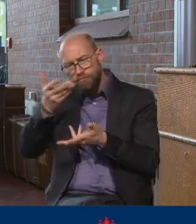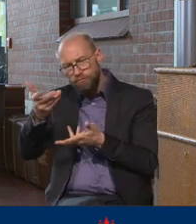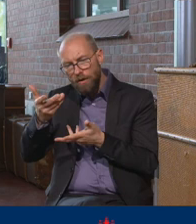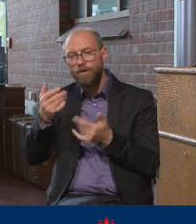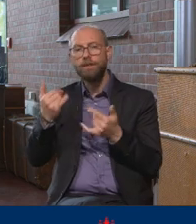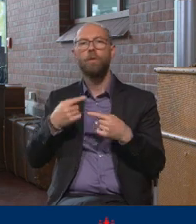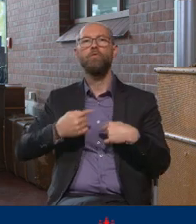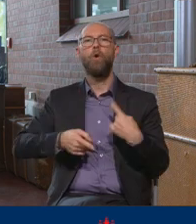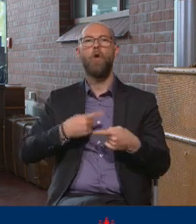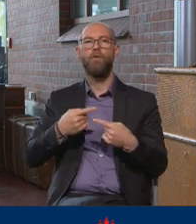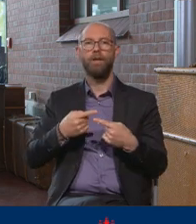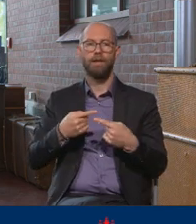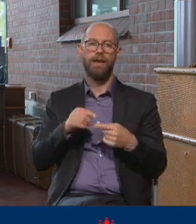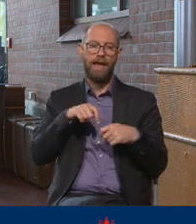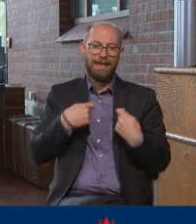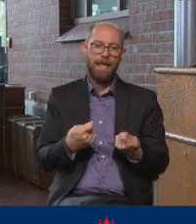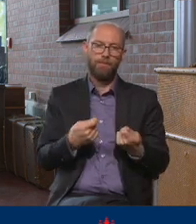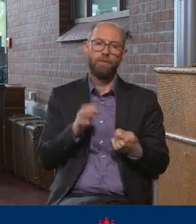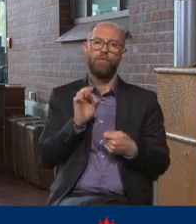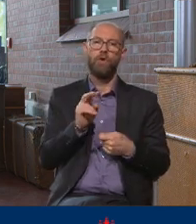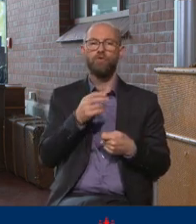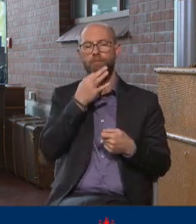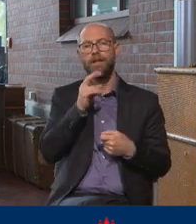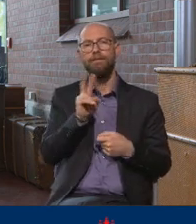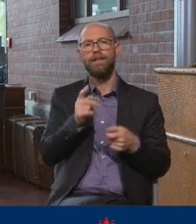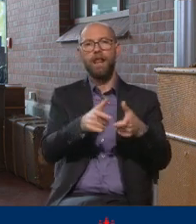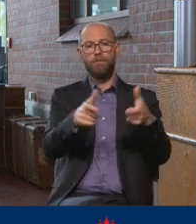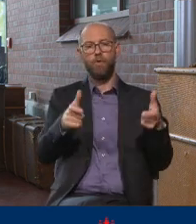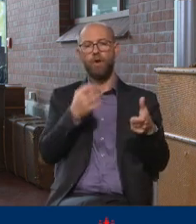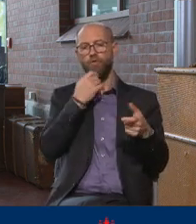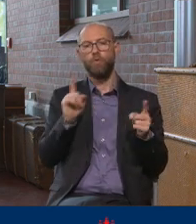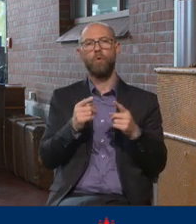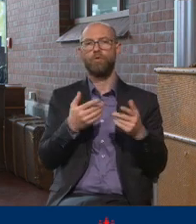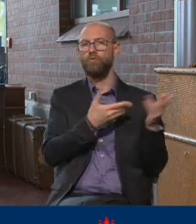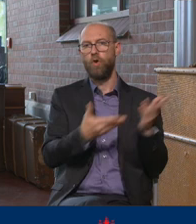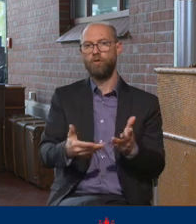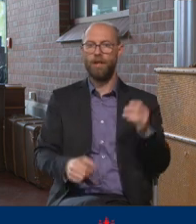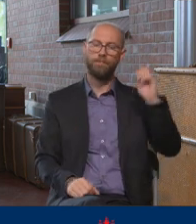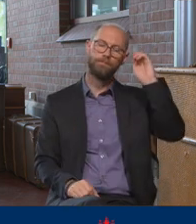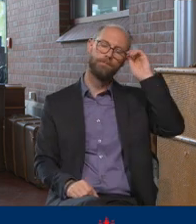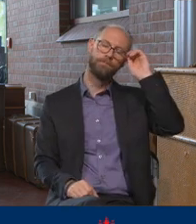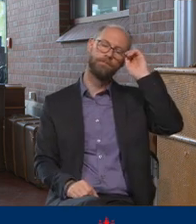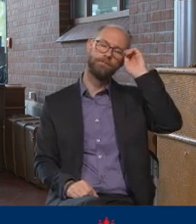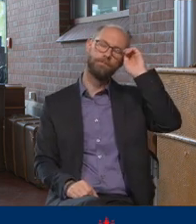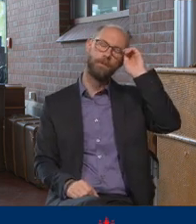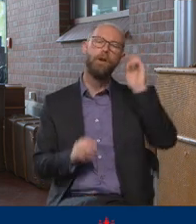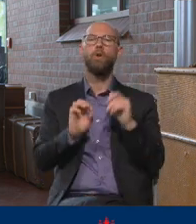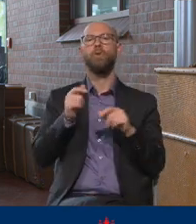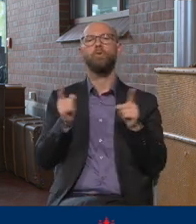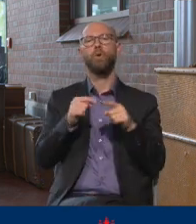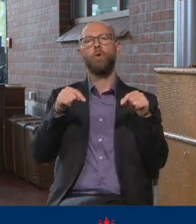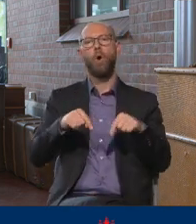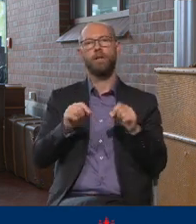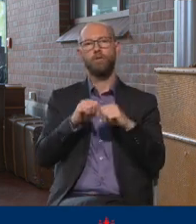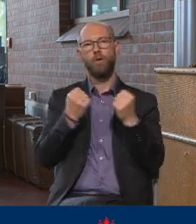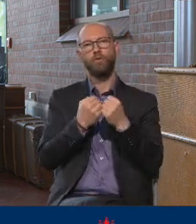speziell zum balkon möchte ich ihnen gerne kurz einmal vorstellen da möchte ich erst noch einmal kurz auf die heutige situation eingehen